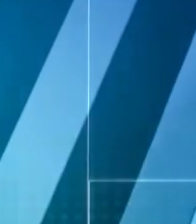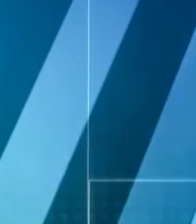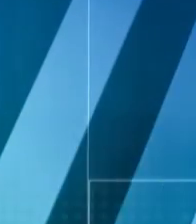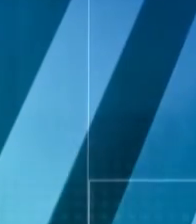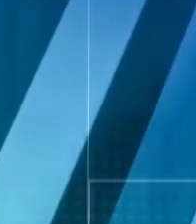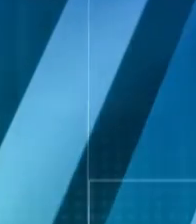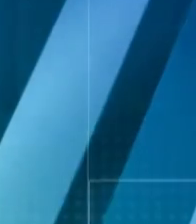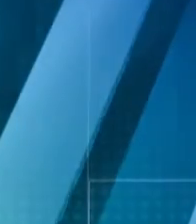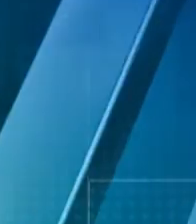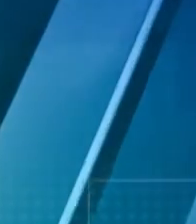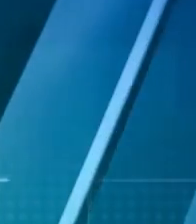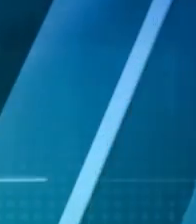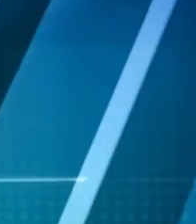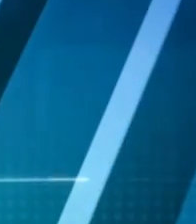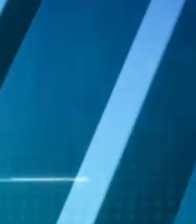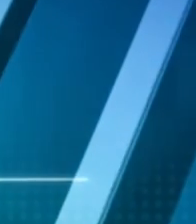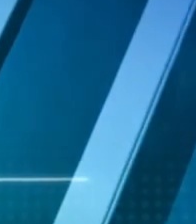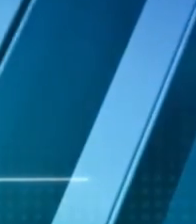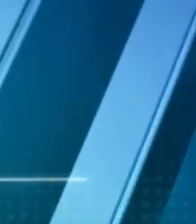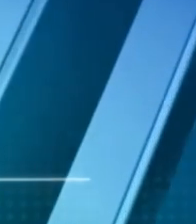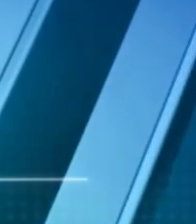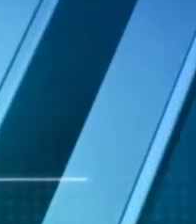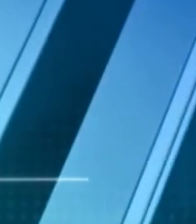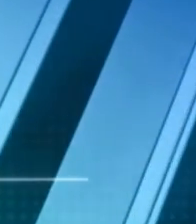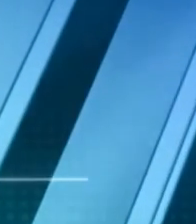МУЗЫКАЛЬНАЯ ЗАСТАВКА